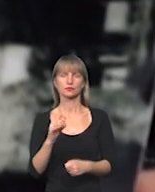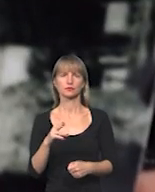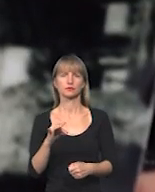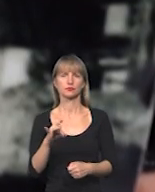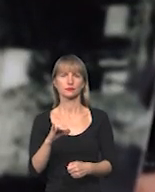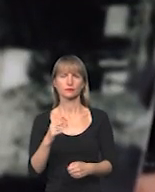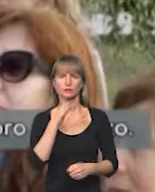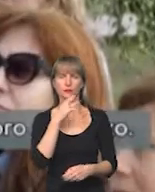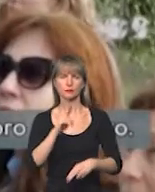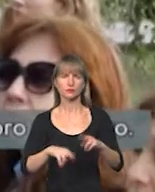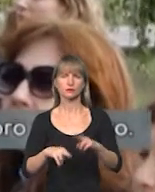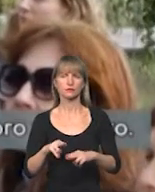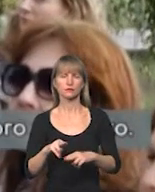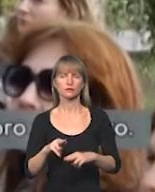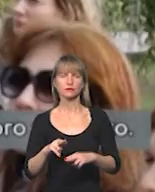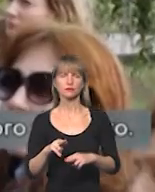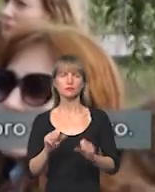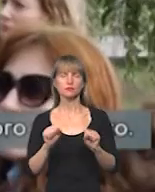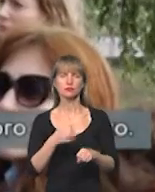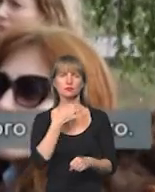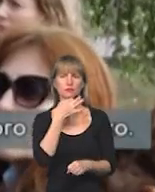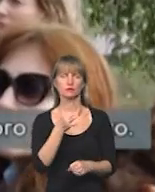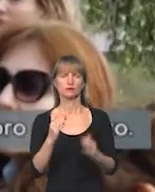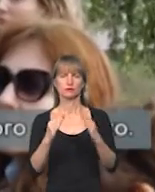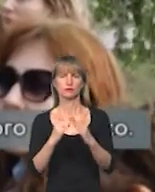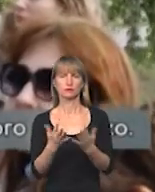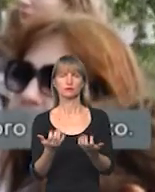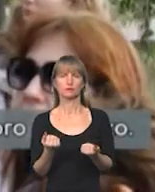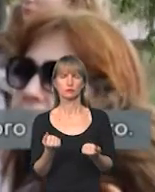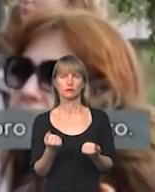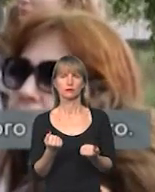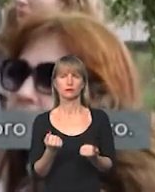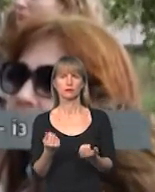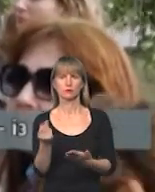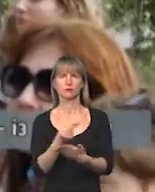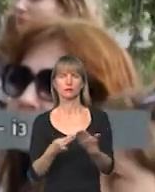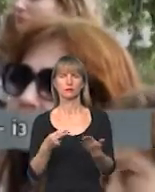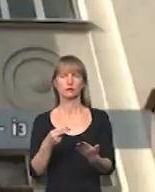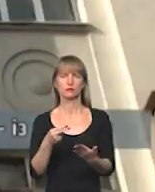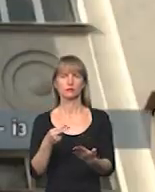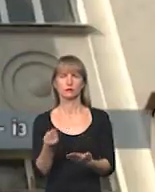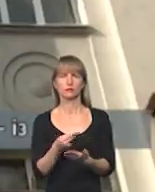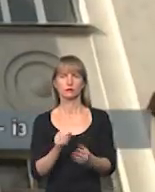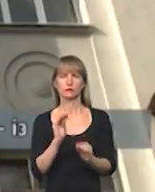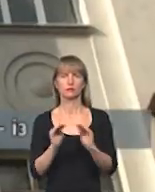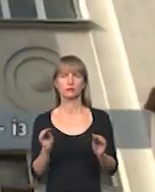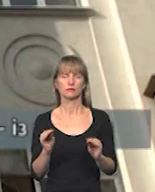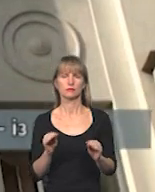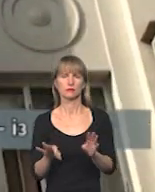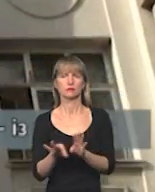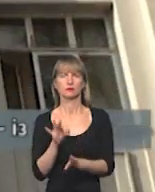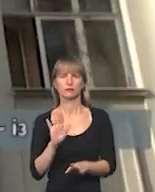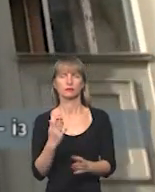будівництва. Можно сказать, здание получило черты такого советского ар-деко. Оно из конструктивистского превратилось в такое